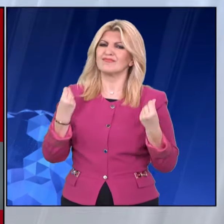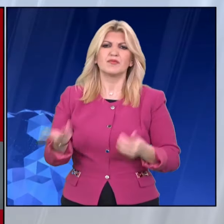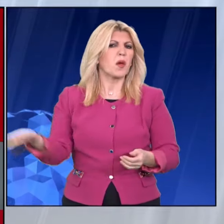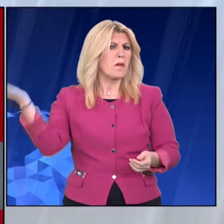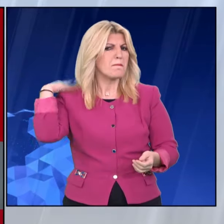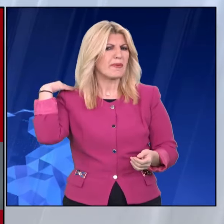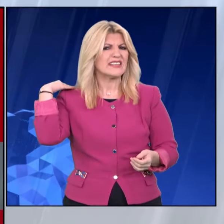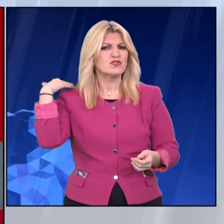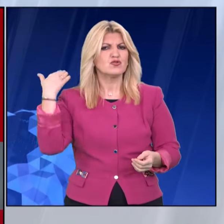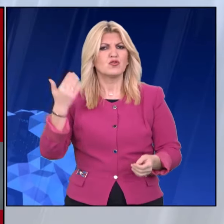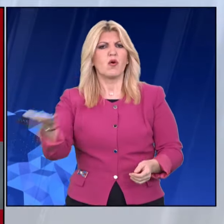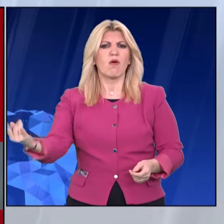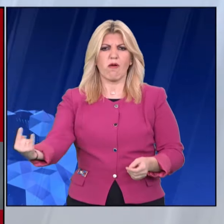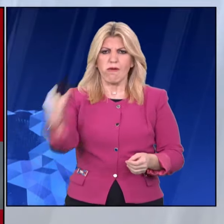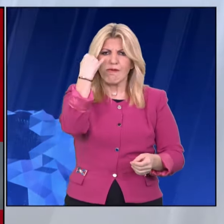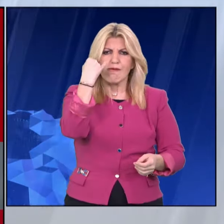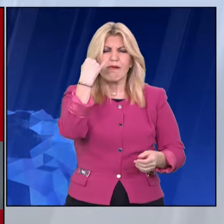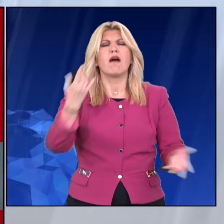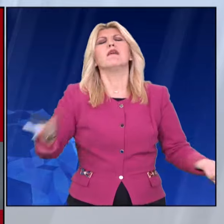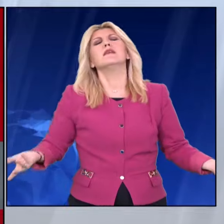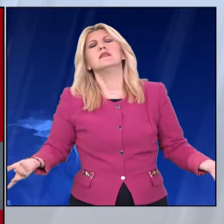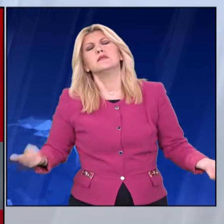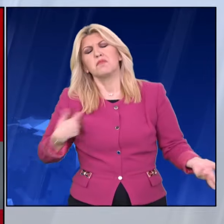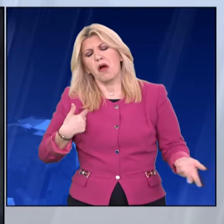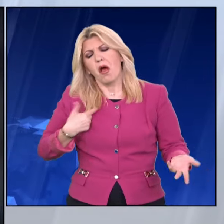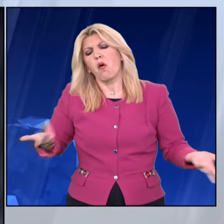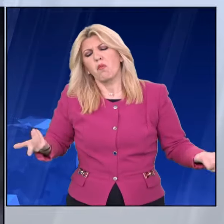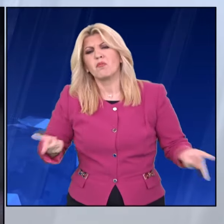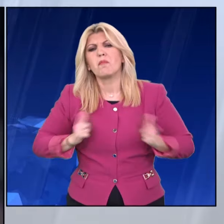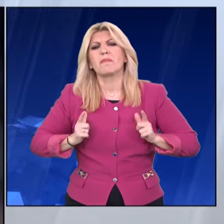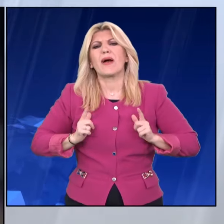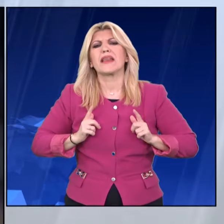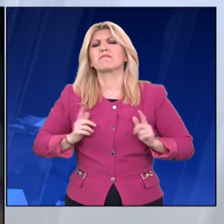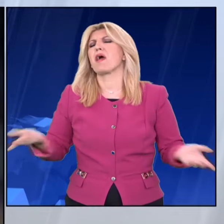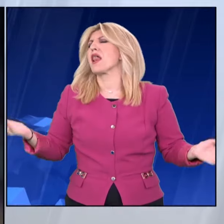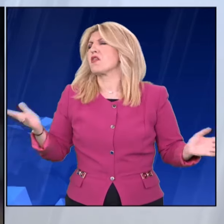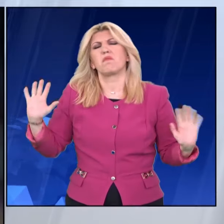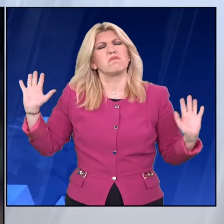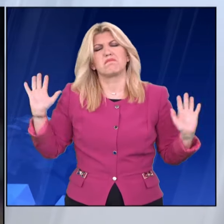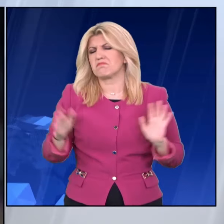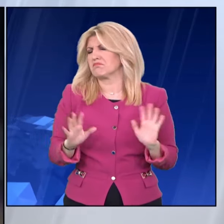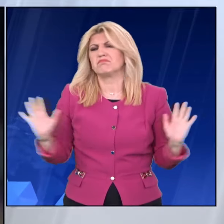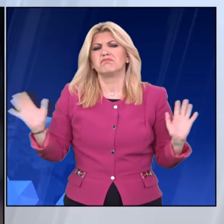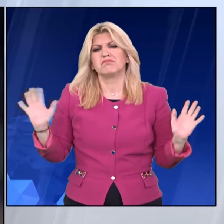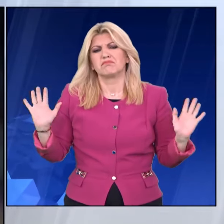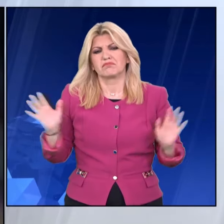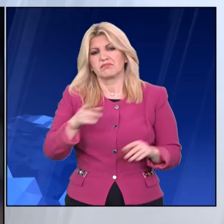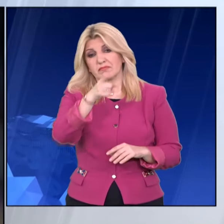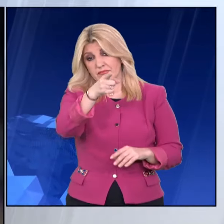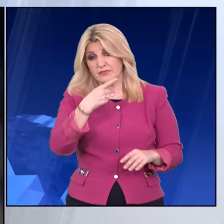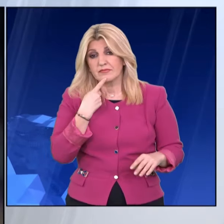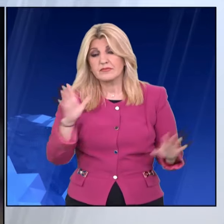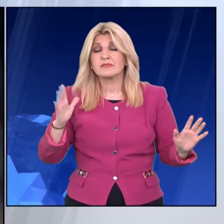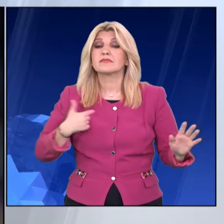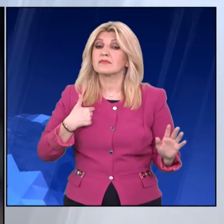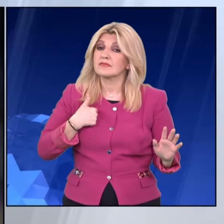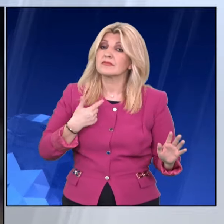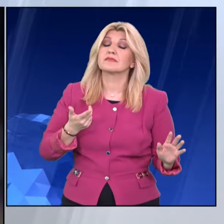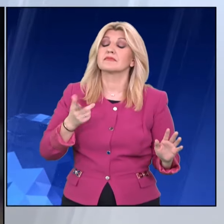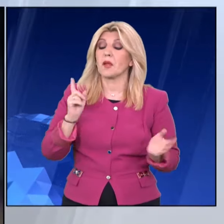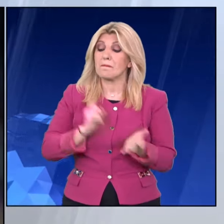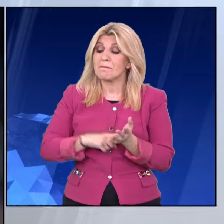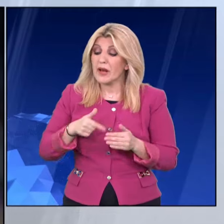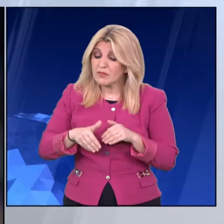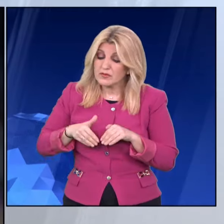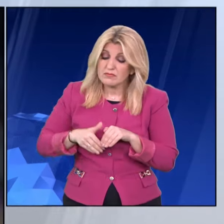Την παρέτησή του από τη θέση του αναπληρωτή γραμματέα του κόμματος υπέβαλε ο Γιώργος Βασιλιάδης. Να επιδείξουμε σοβαρότητα, ώστε η κοινωνία να μην πέσει έρμεο του